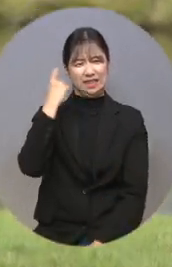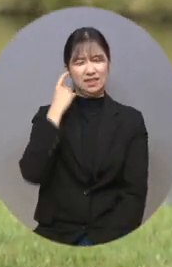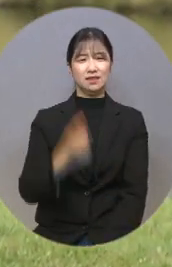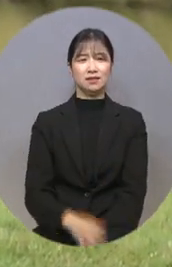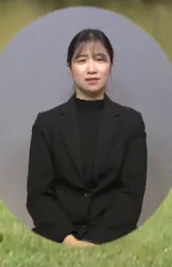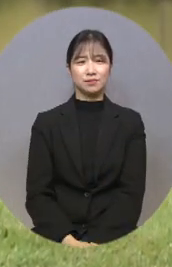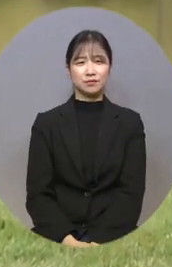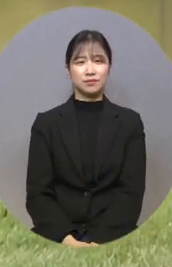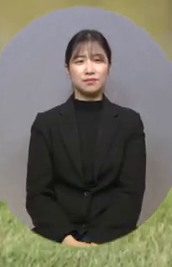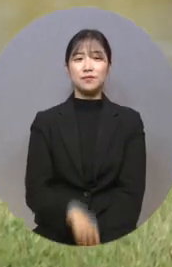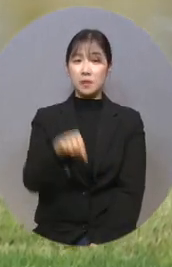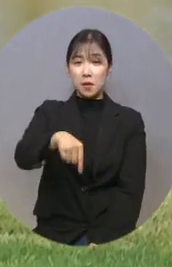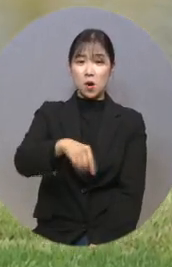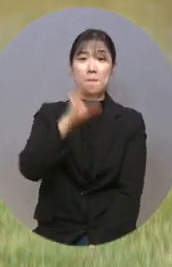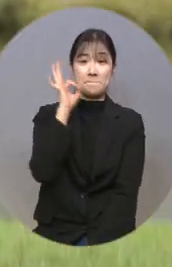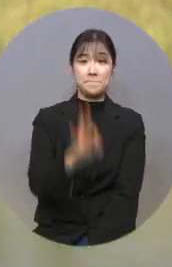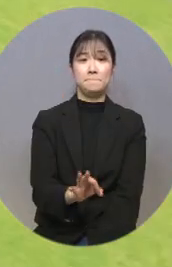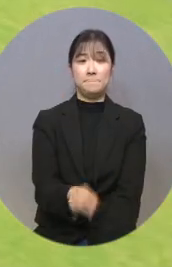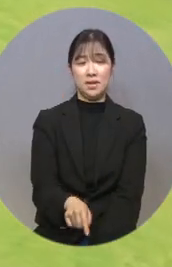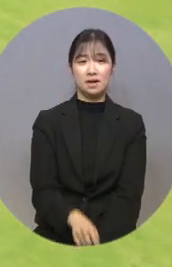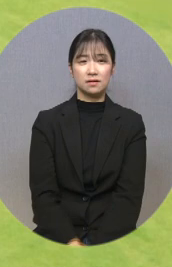양.